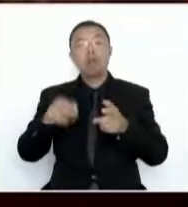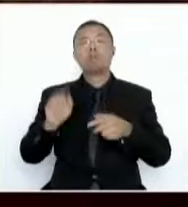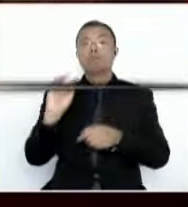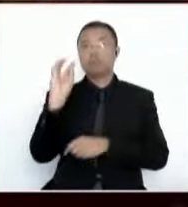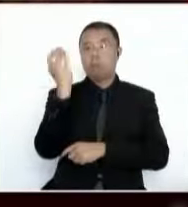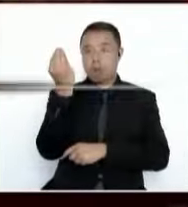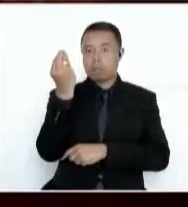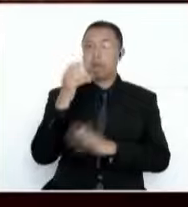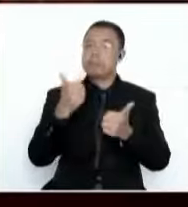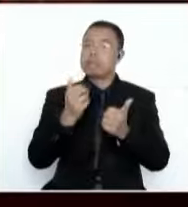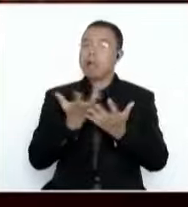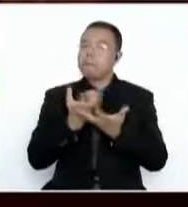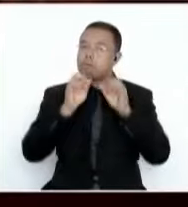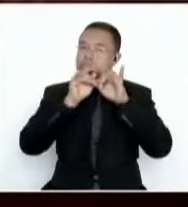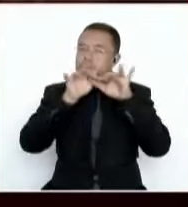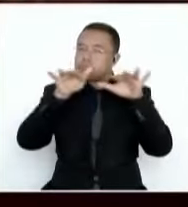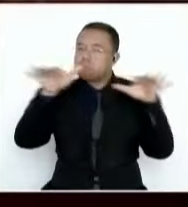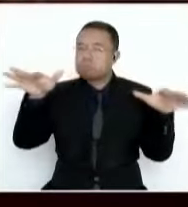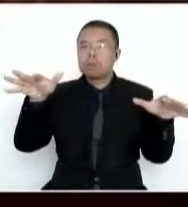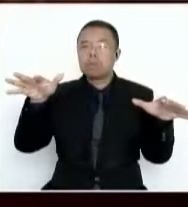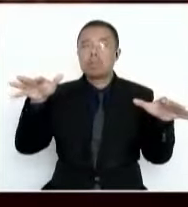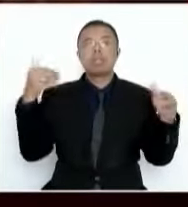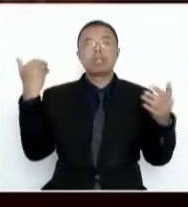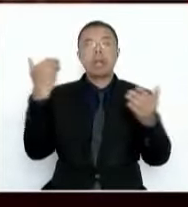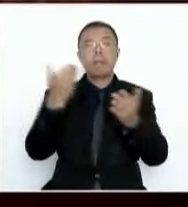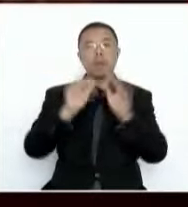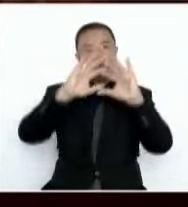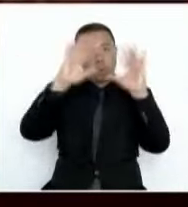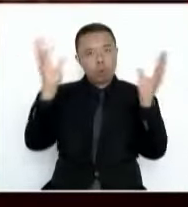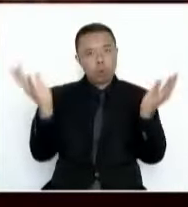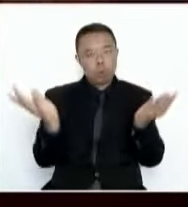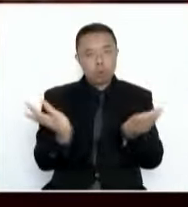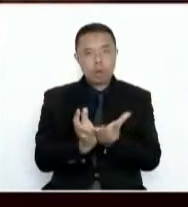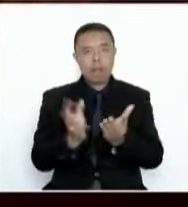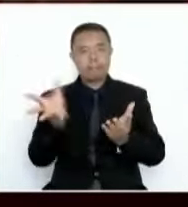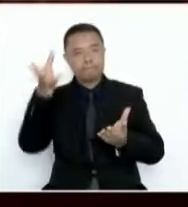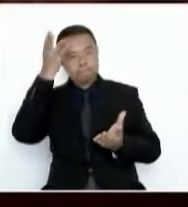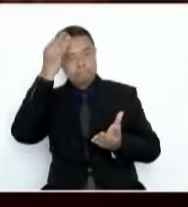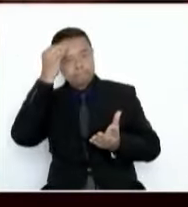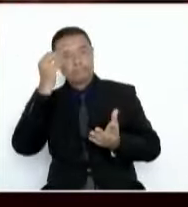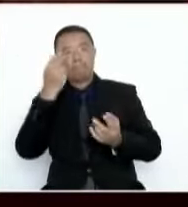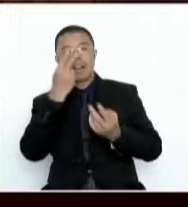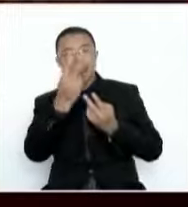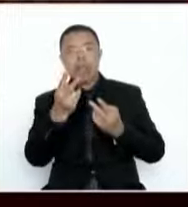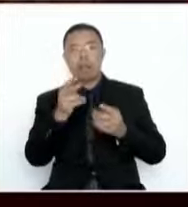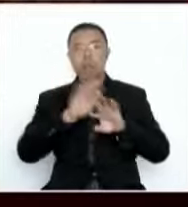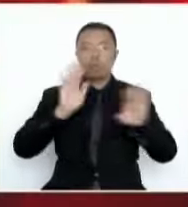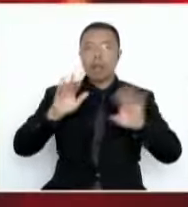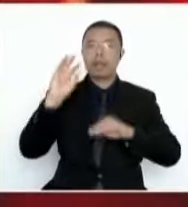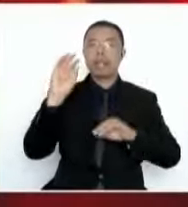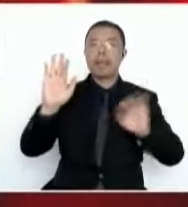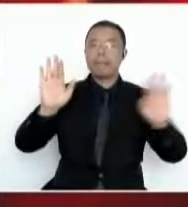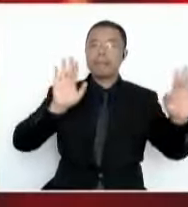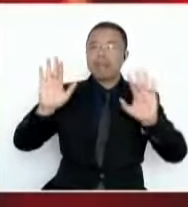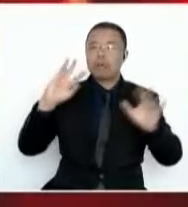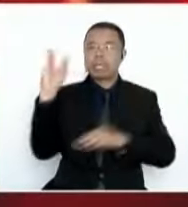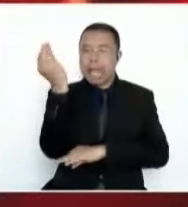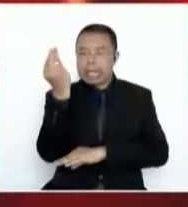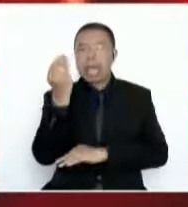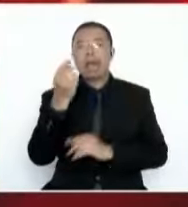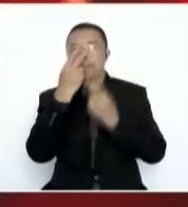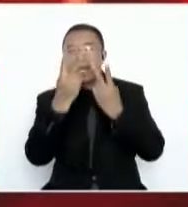bisa merambah ke dunia Global ya tapi dengan dengan kekuatan